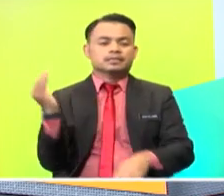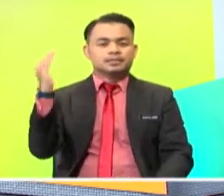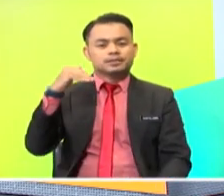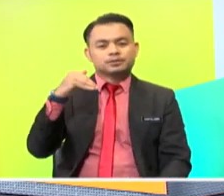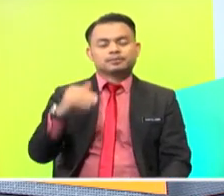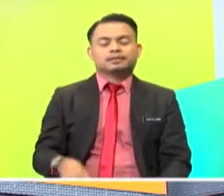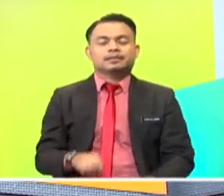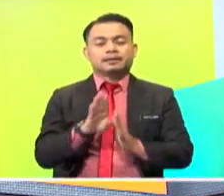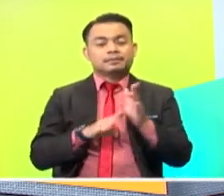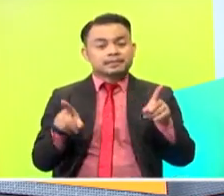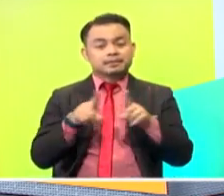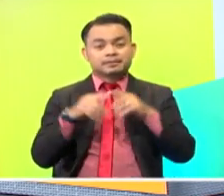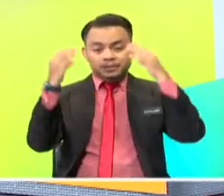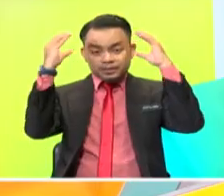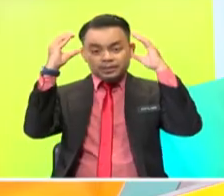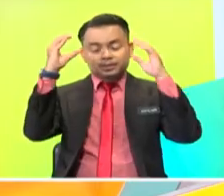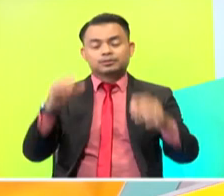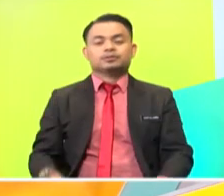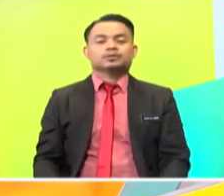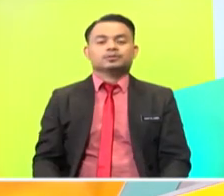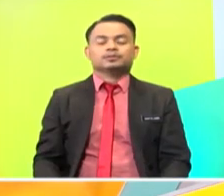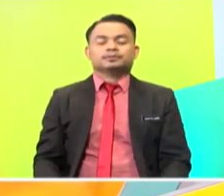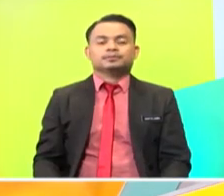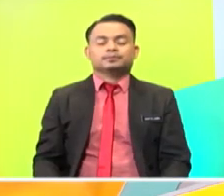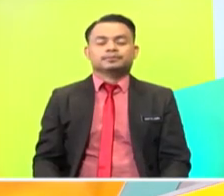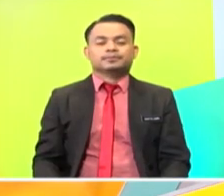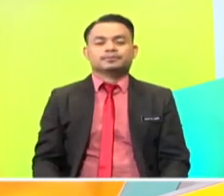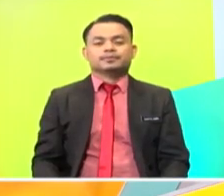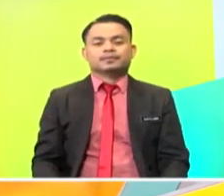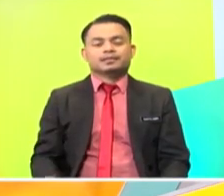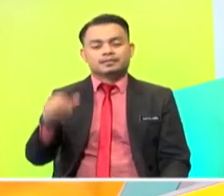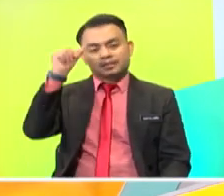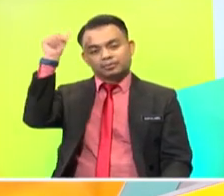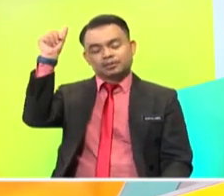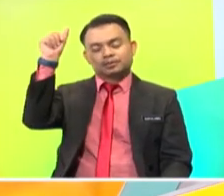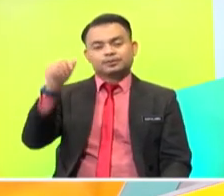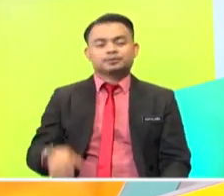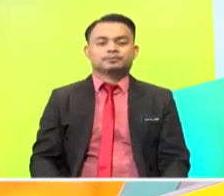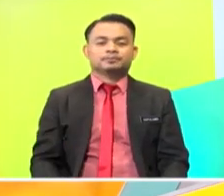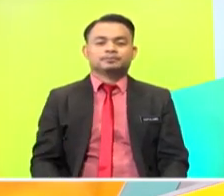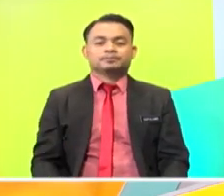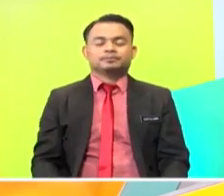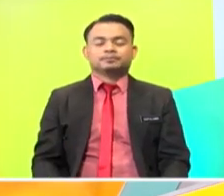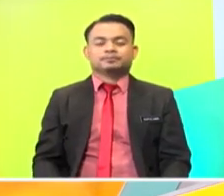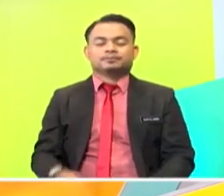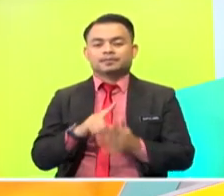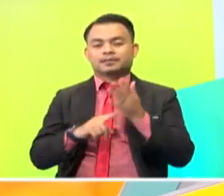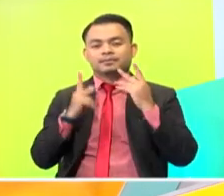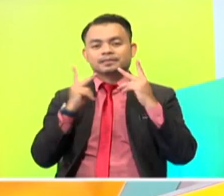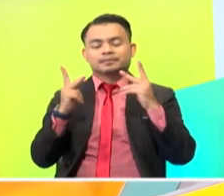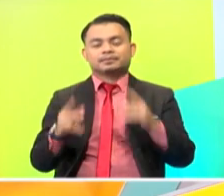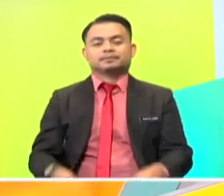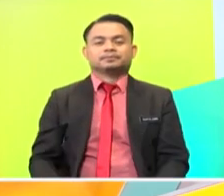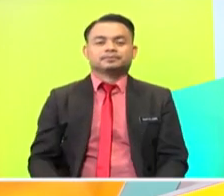kita akan bersama kita yaitu C gonore Hana semuanya cegukan Afika para Paman istriku hari ini bye bye